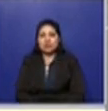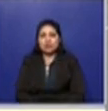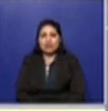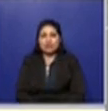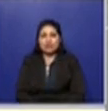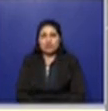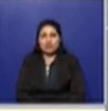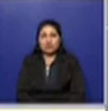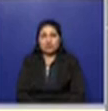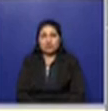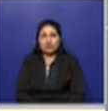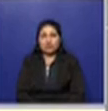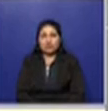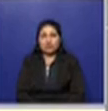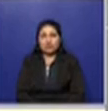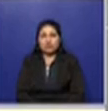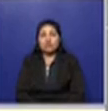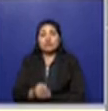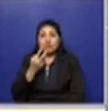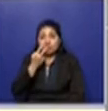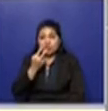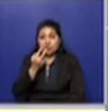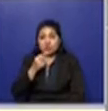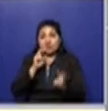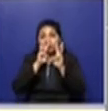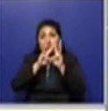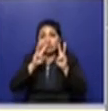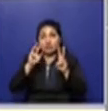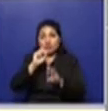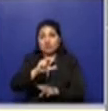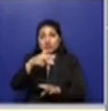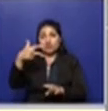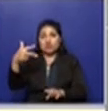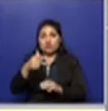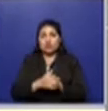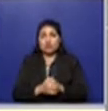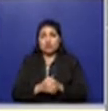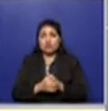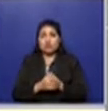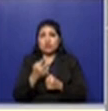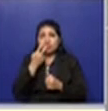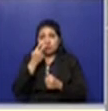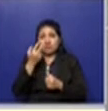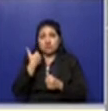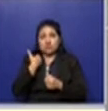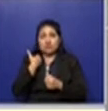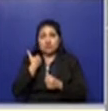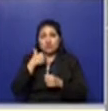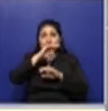ต่อไปนี่เราไปดูเว็บไซต์ของไทย PBS นะครับในเว็บไซต์ของไทย PBS จะเห็นว่ามีภูเขาอยู่นะ